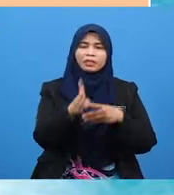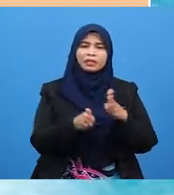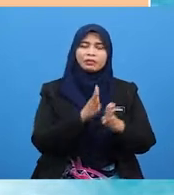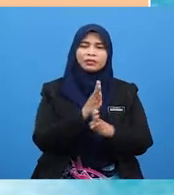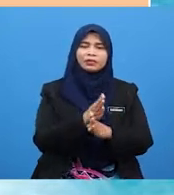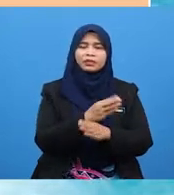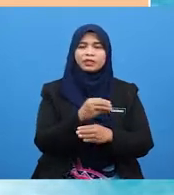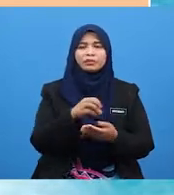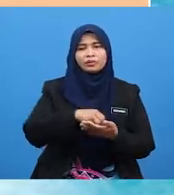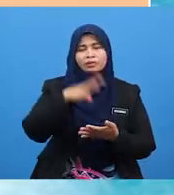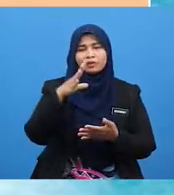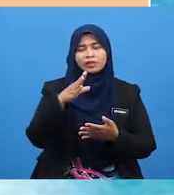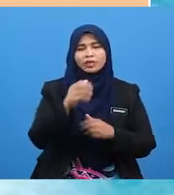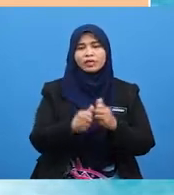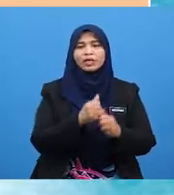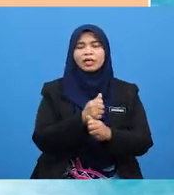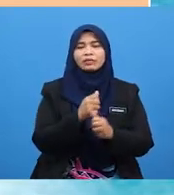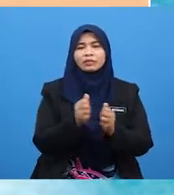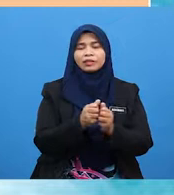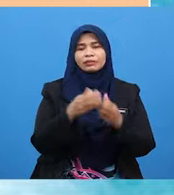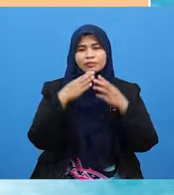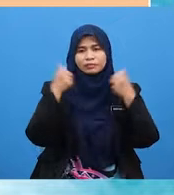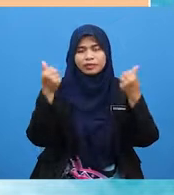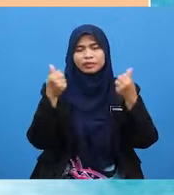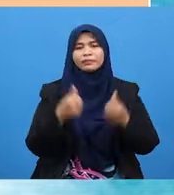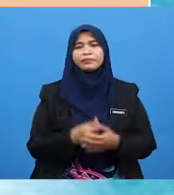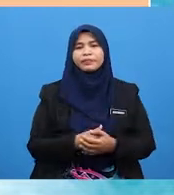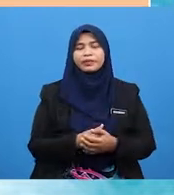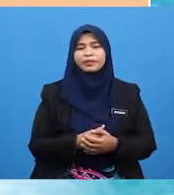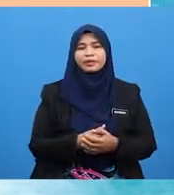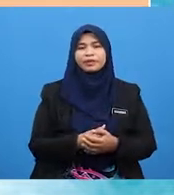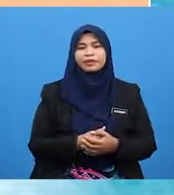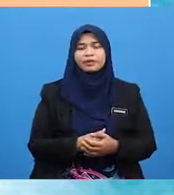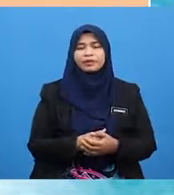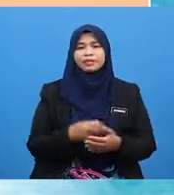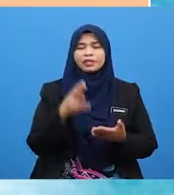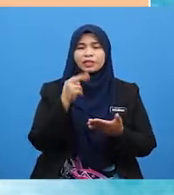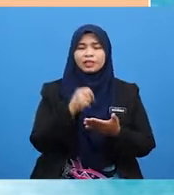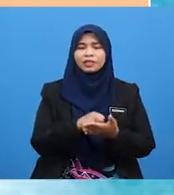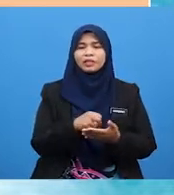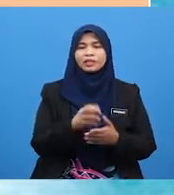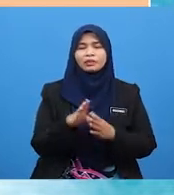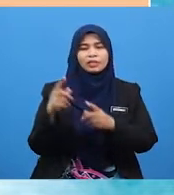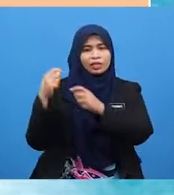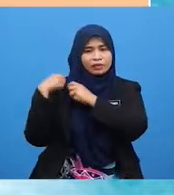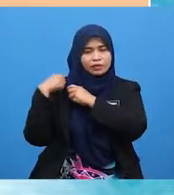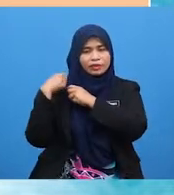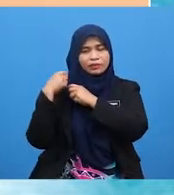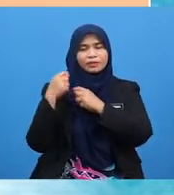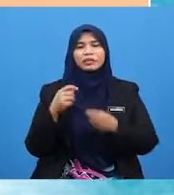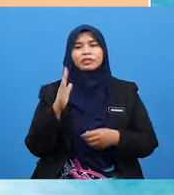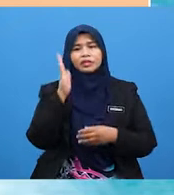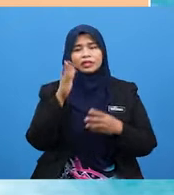dan memakmurkan alam dengan cemerlang. Nilai sivik bertanggungjawab terhadap ilmu ini